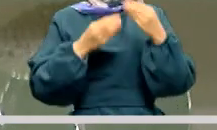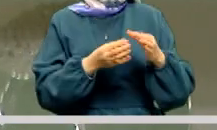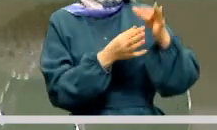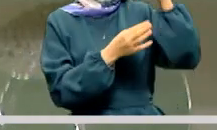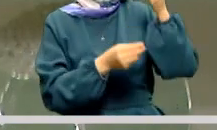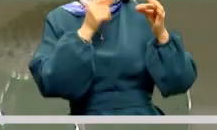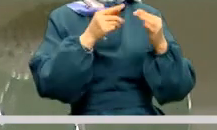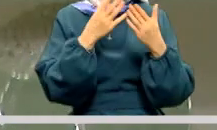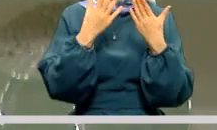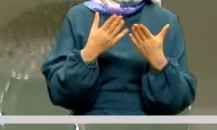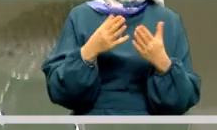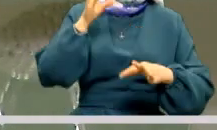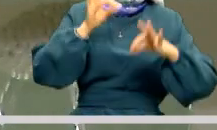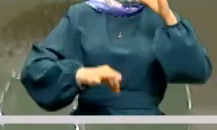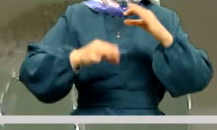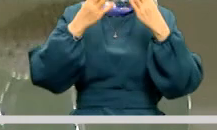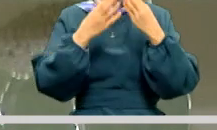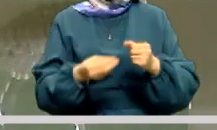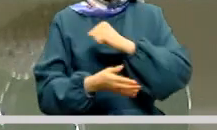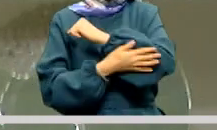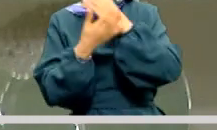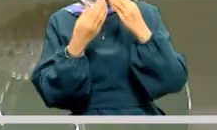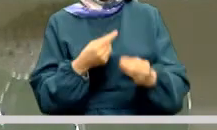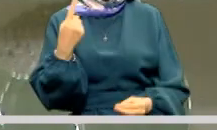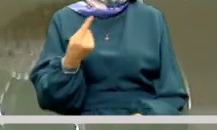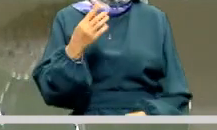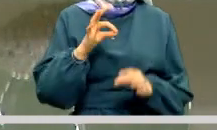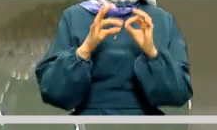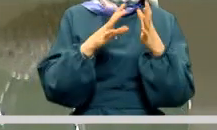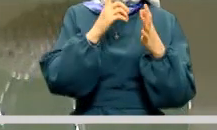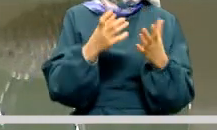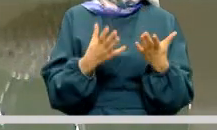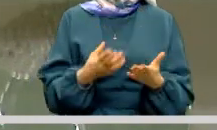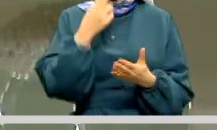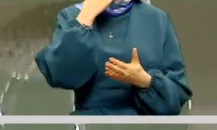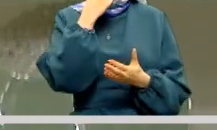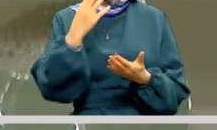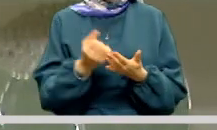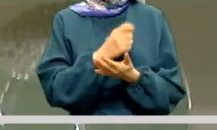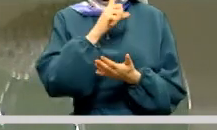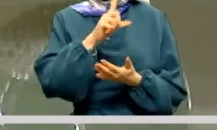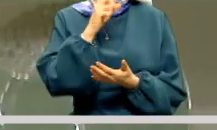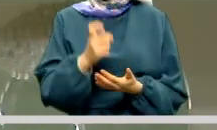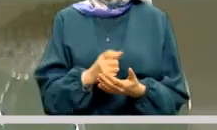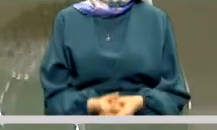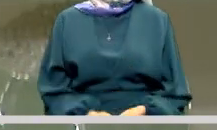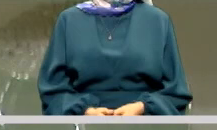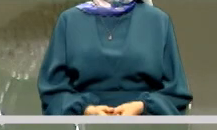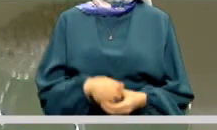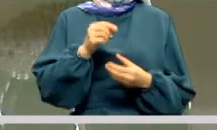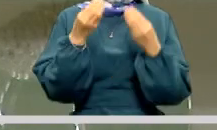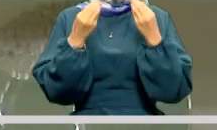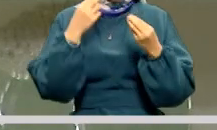manada kontrollü olmasını sağlayan şey nedir belli alışkanlıklarını kazanmamız lazım daha böyle Hilmi olmak için